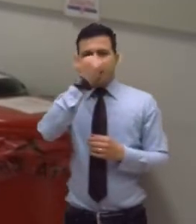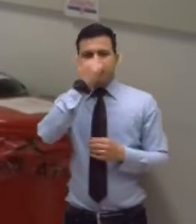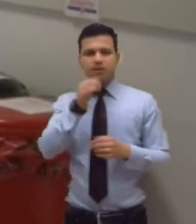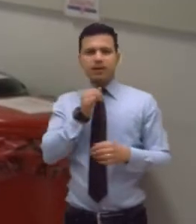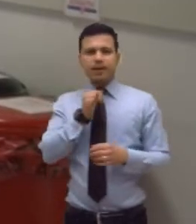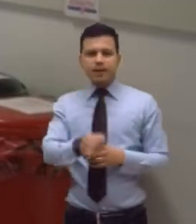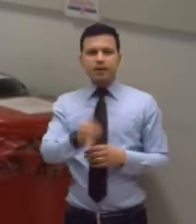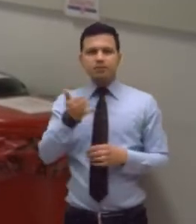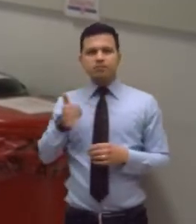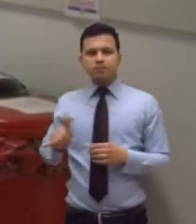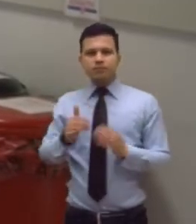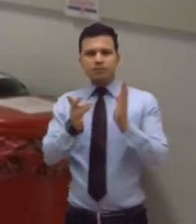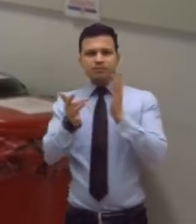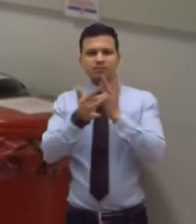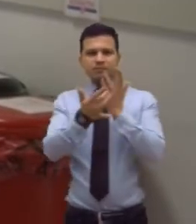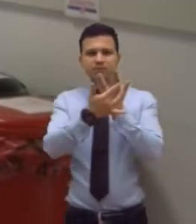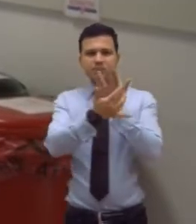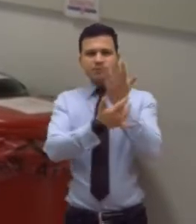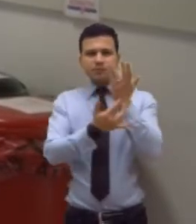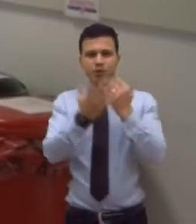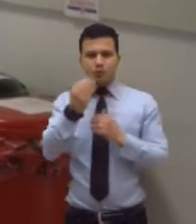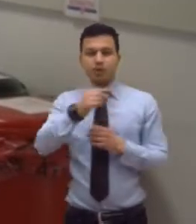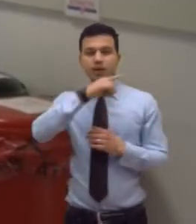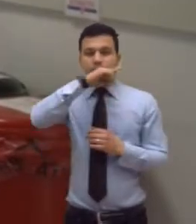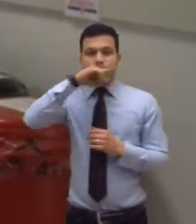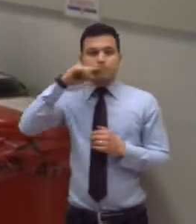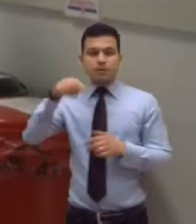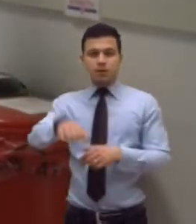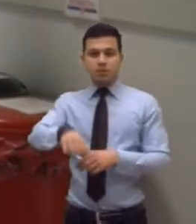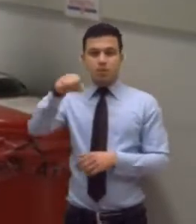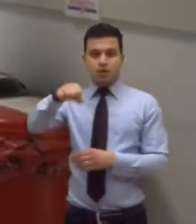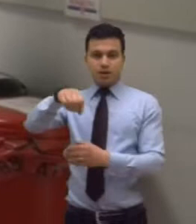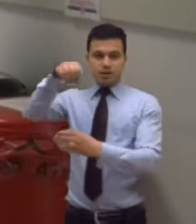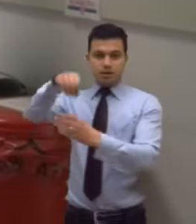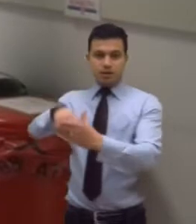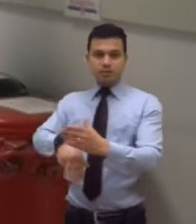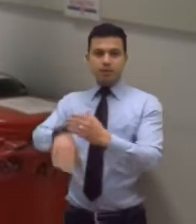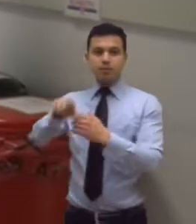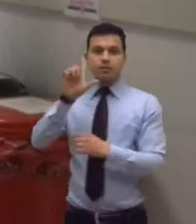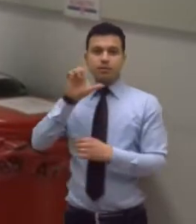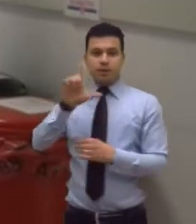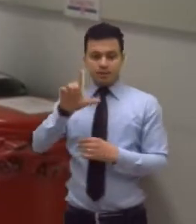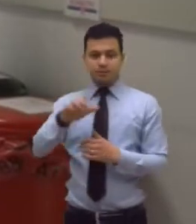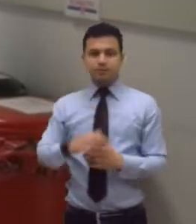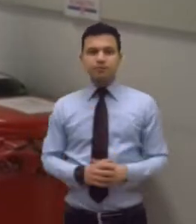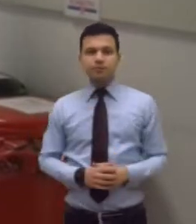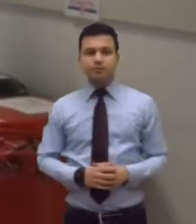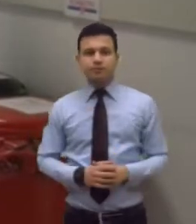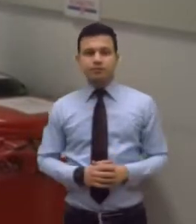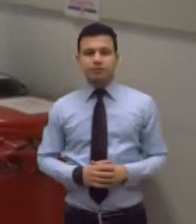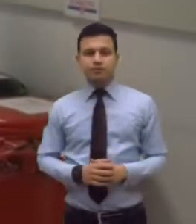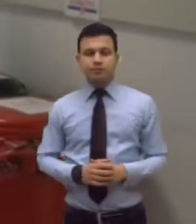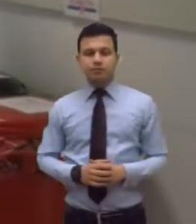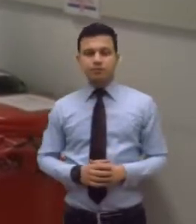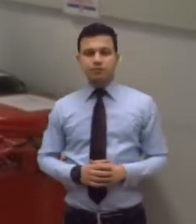kan, idrar, dışkı bulaşmış malzemeler, kırmızı poşetli tıbbi atık yazan çöplüklerine,